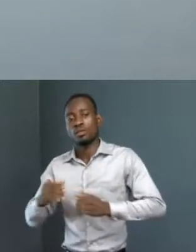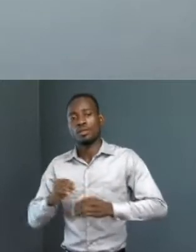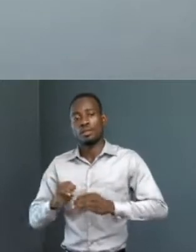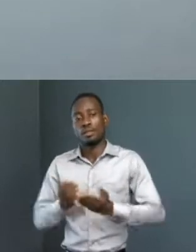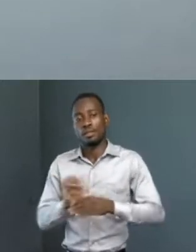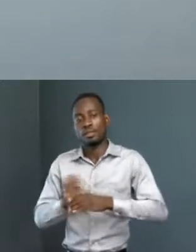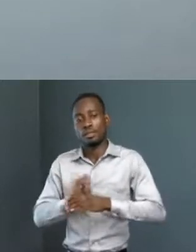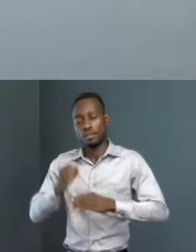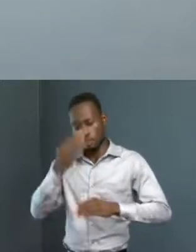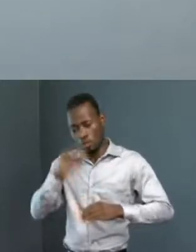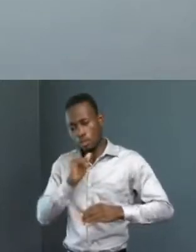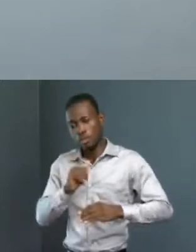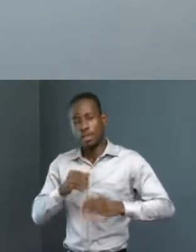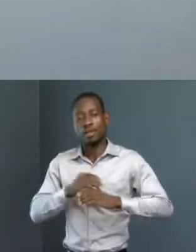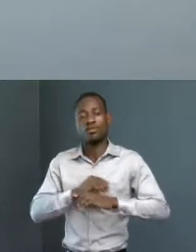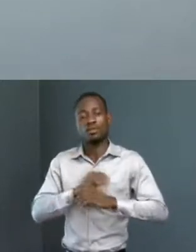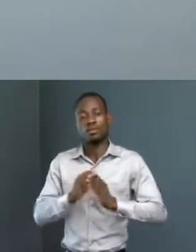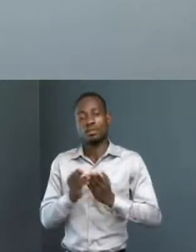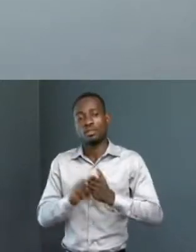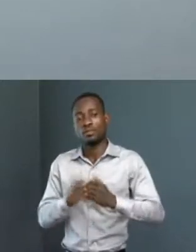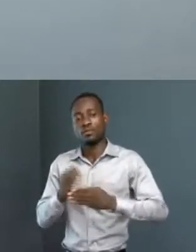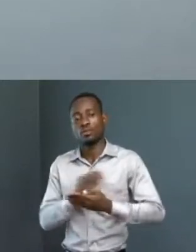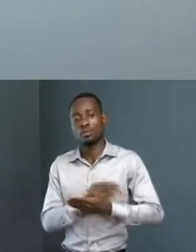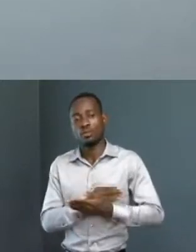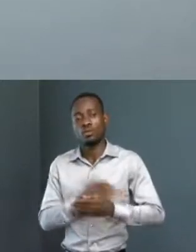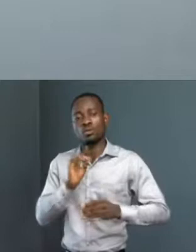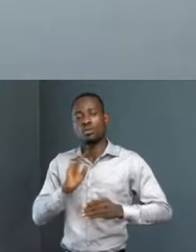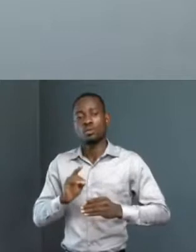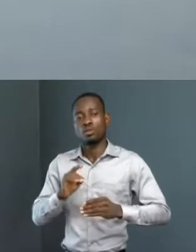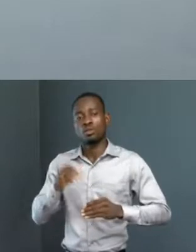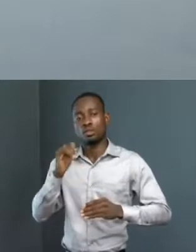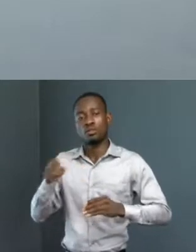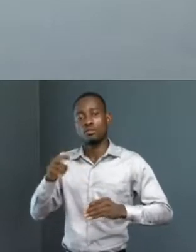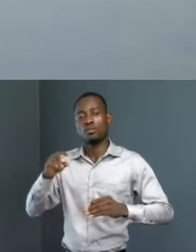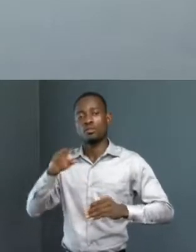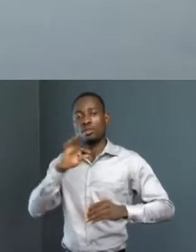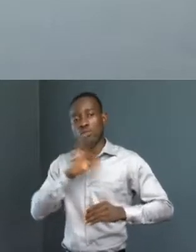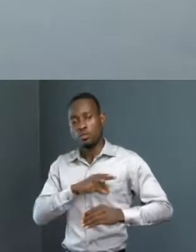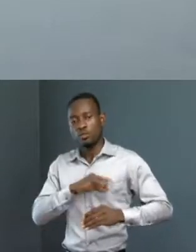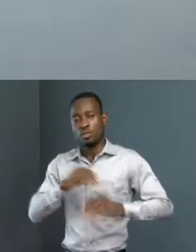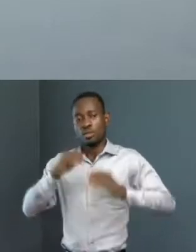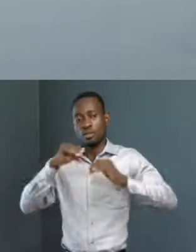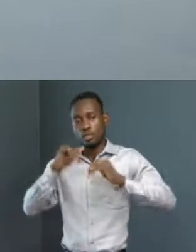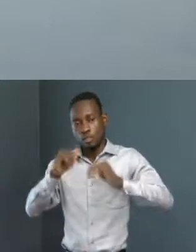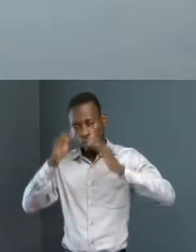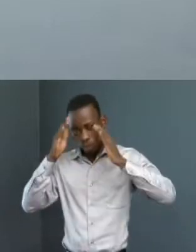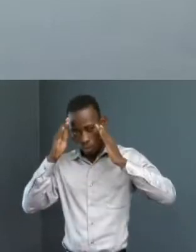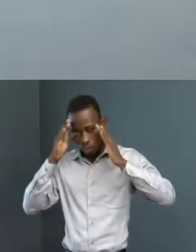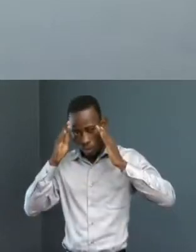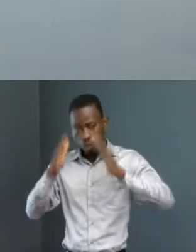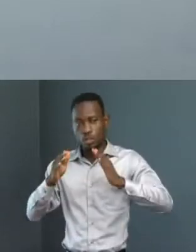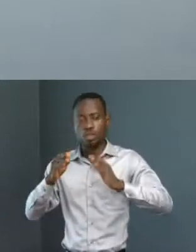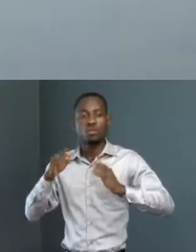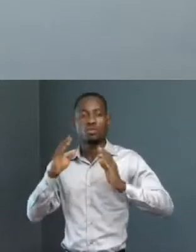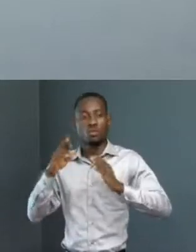d'exercice, pourquoi pas, et votre livre de cours, pourquoi pas. Donc, si vous voulez en profiter, restez concentrés, que vous soyez à l'écoute